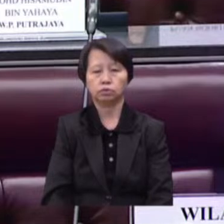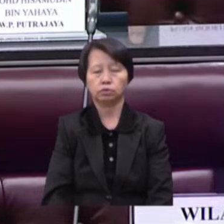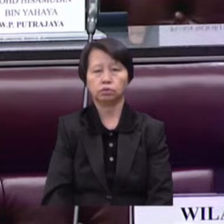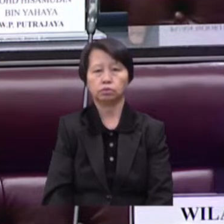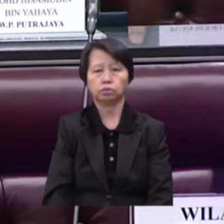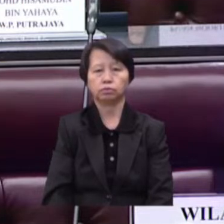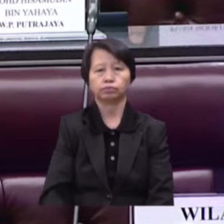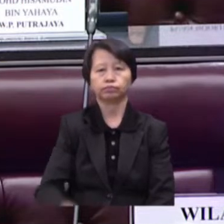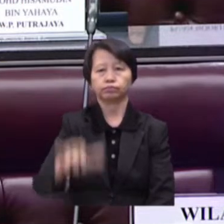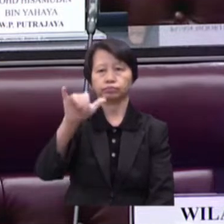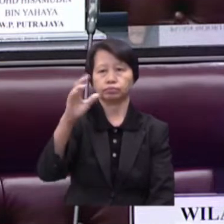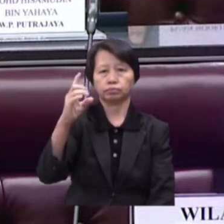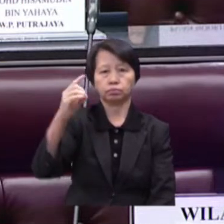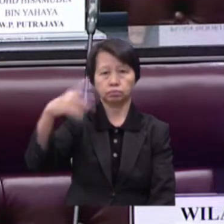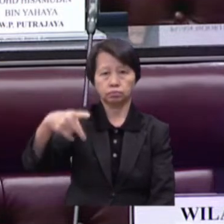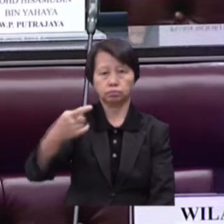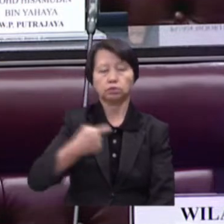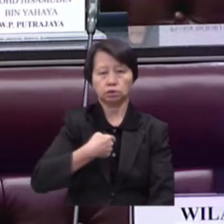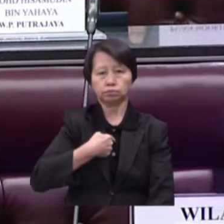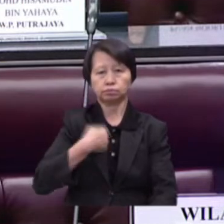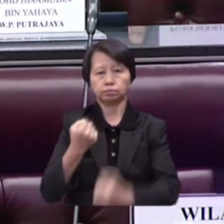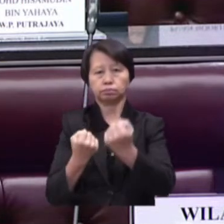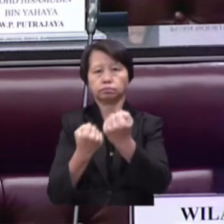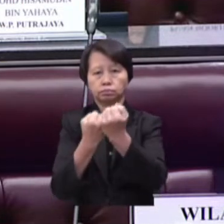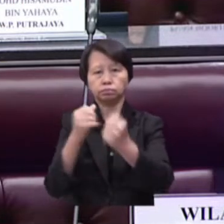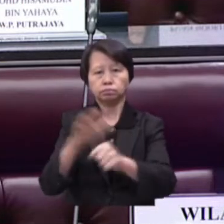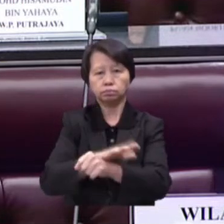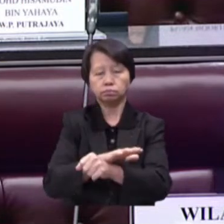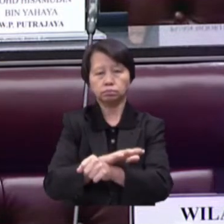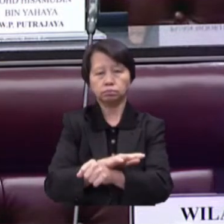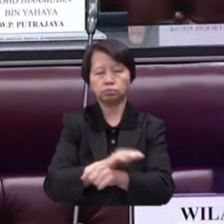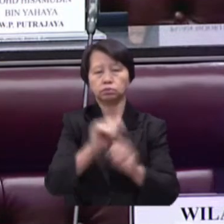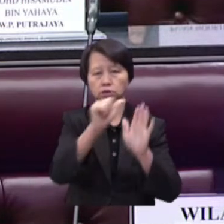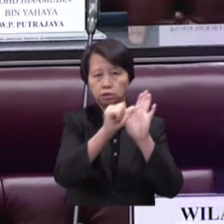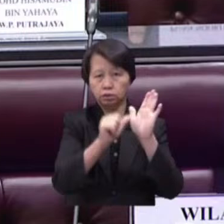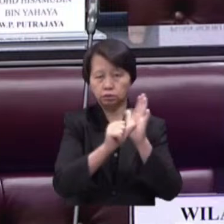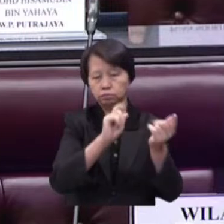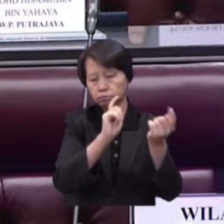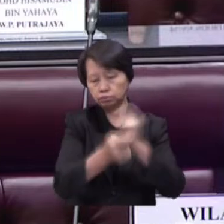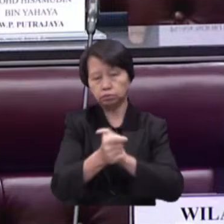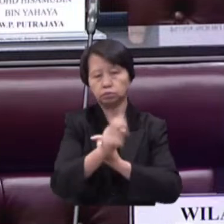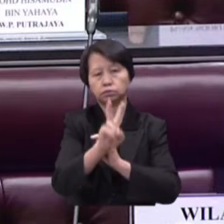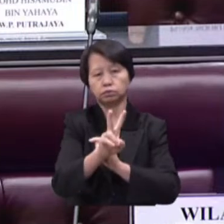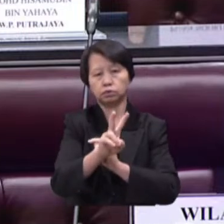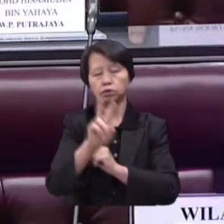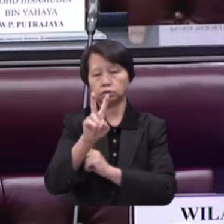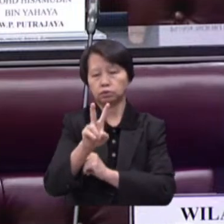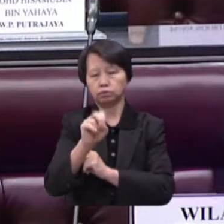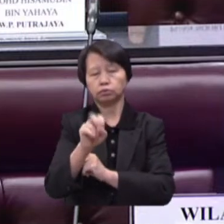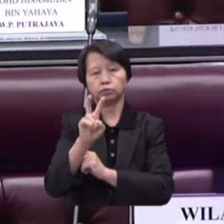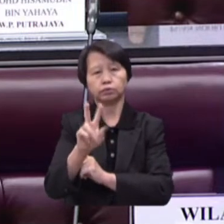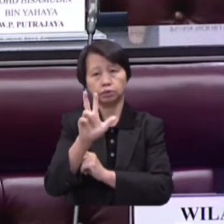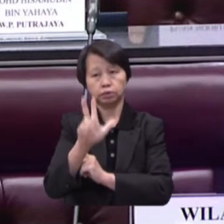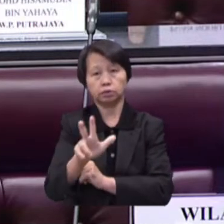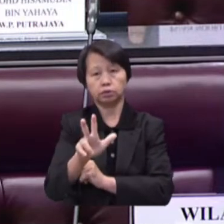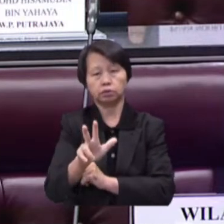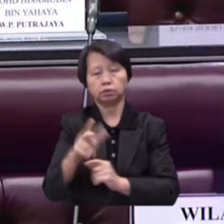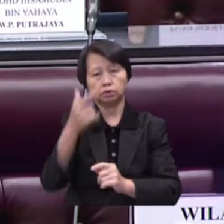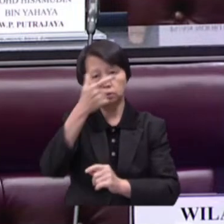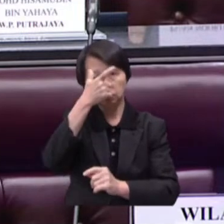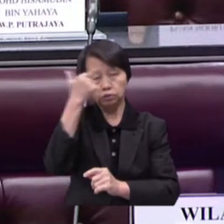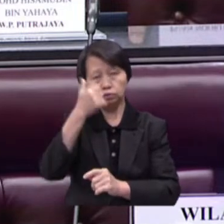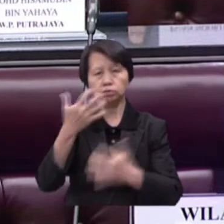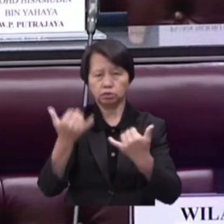Tansi yang di petuah saya menyokong penuh akta kanon ke siksaan pindahan 23 ini merupakan